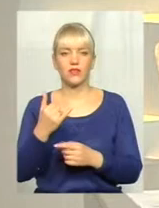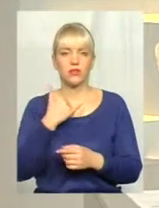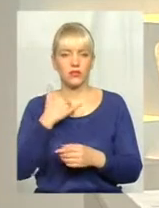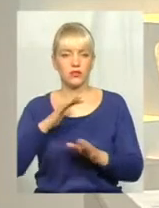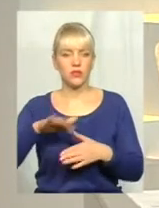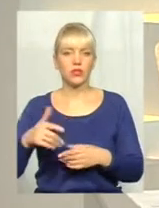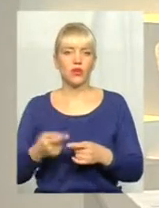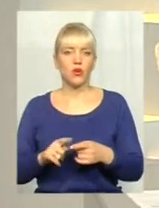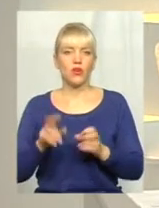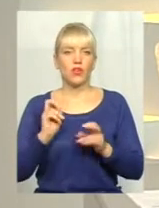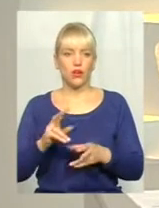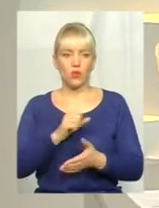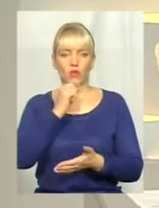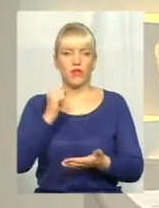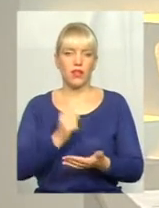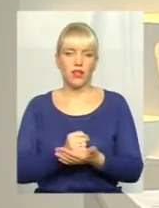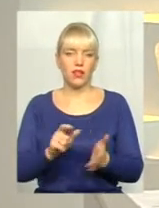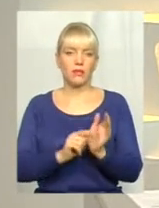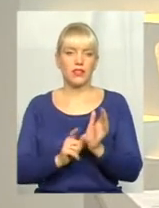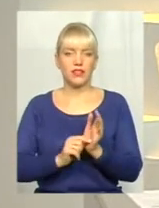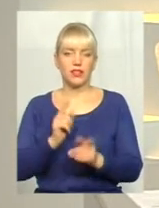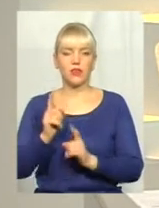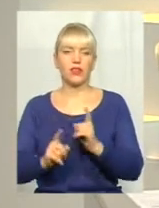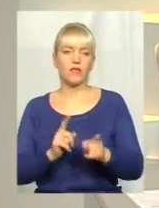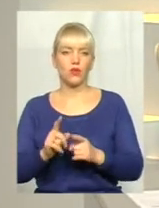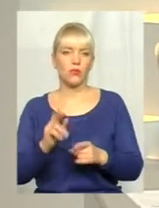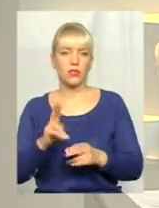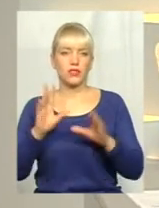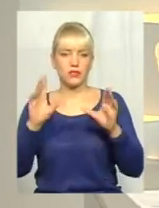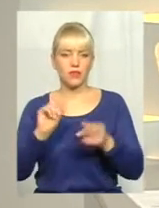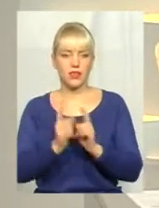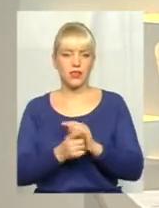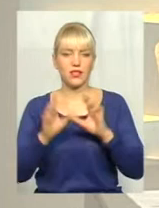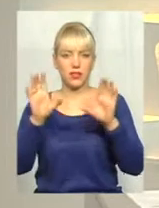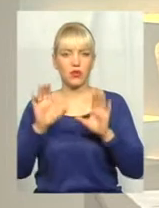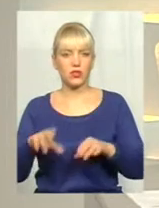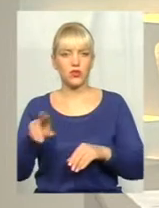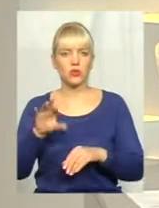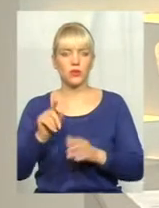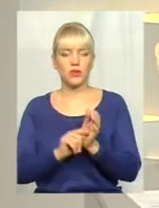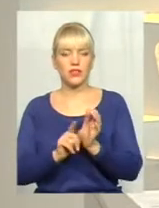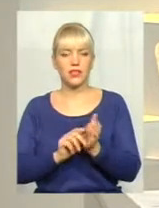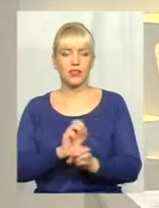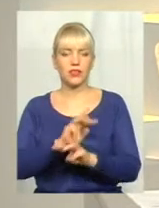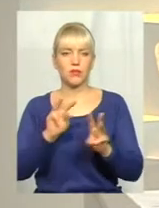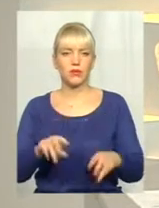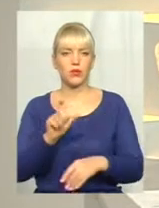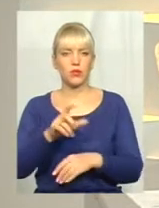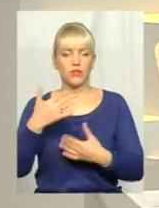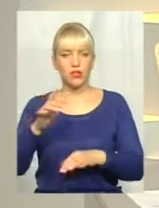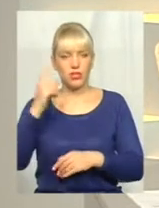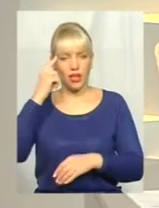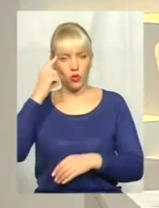ухвалили пенсійну реформу, змінили законодавство щодо пенсійного забезпечення, люди задумалися?